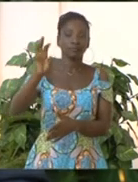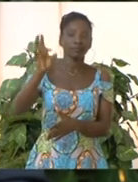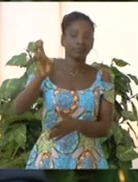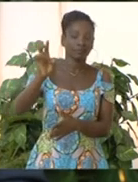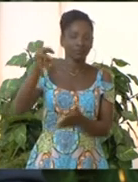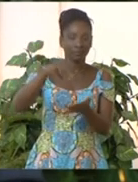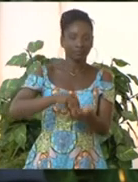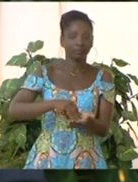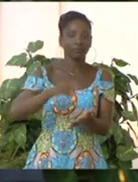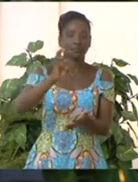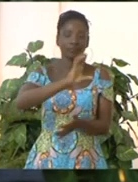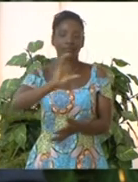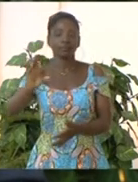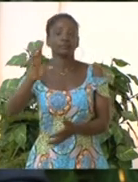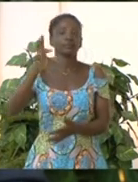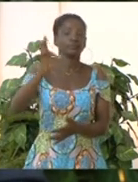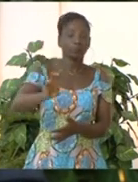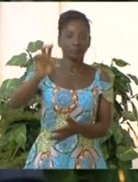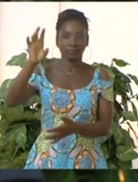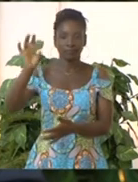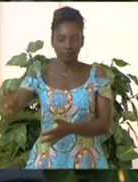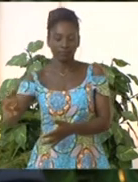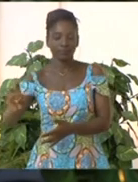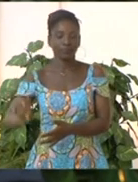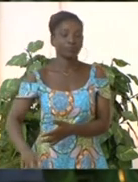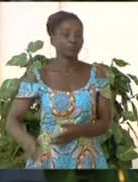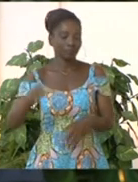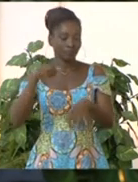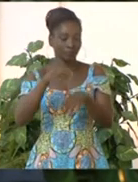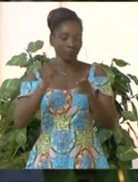personnel d'astreinte 1515